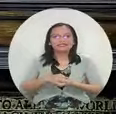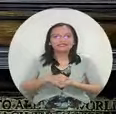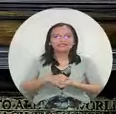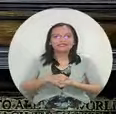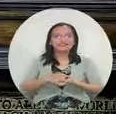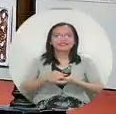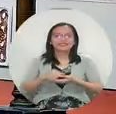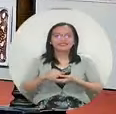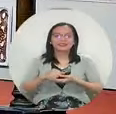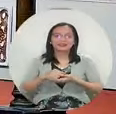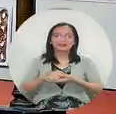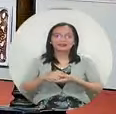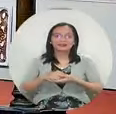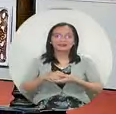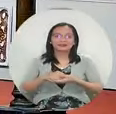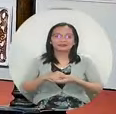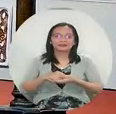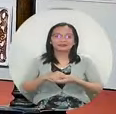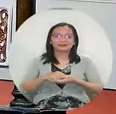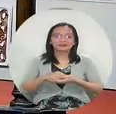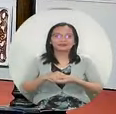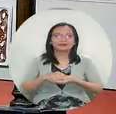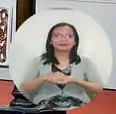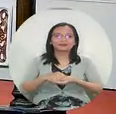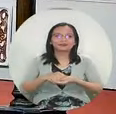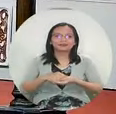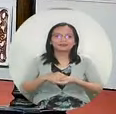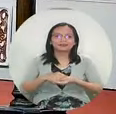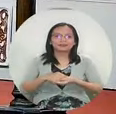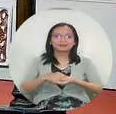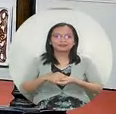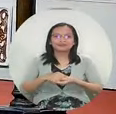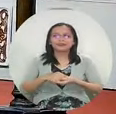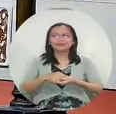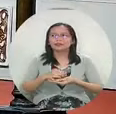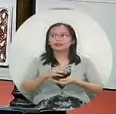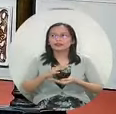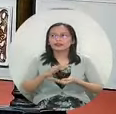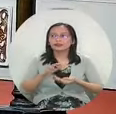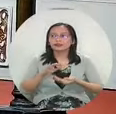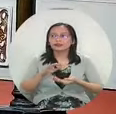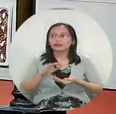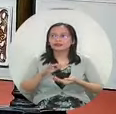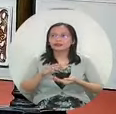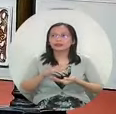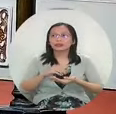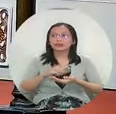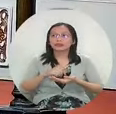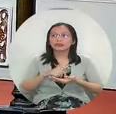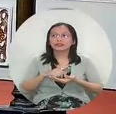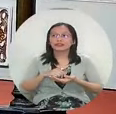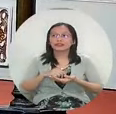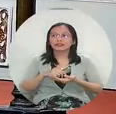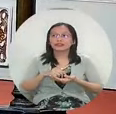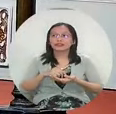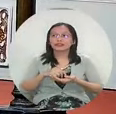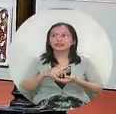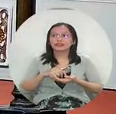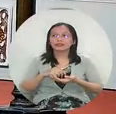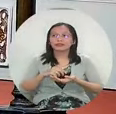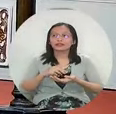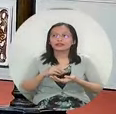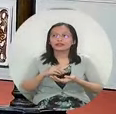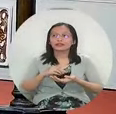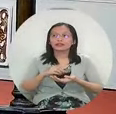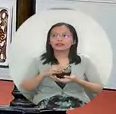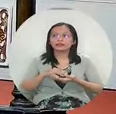That's the truth, amen? Tinod, kamong wapak mong ka-experience, ana, murag, matinga mo, ana. May gusto, ang pinaypay ka na